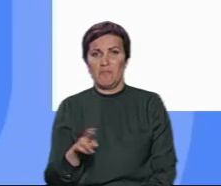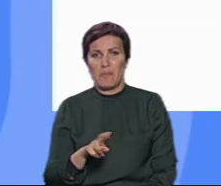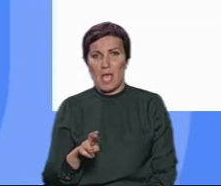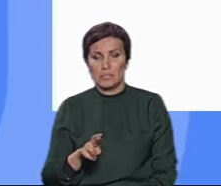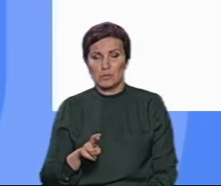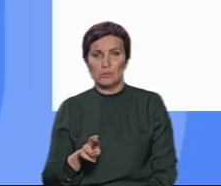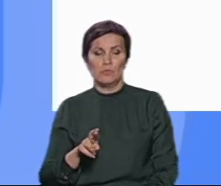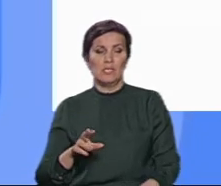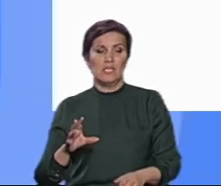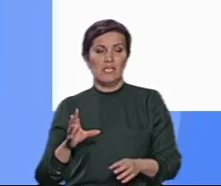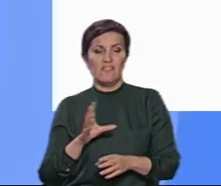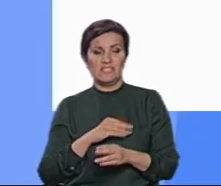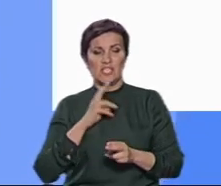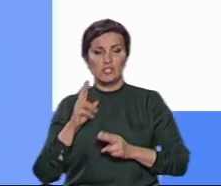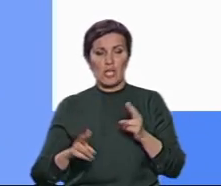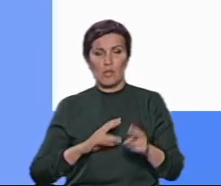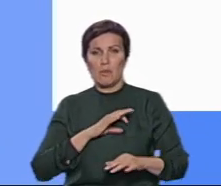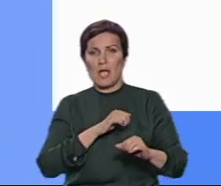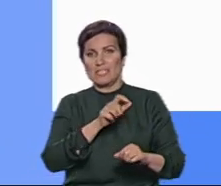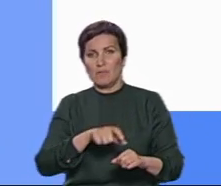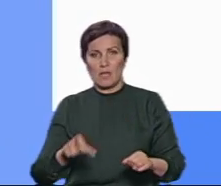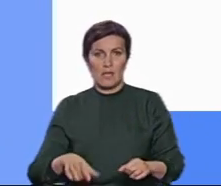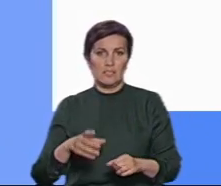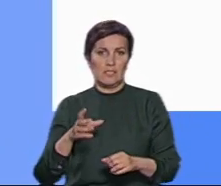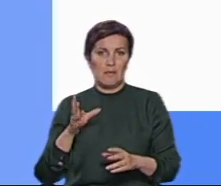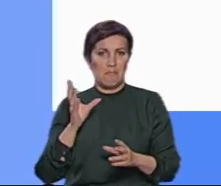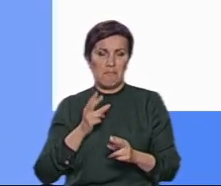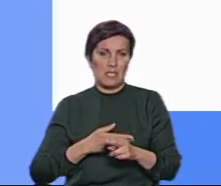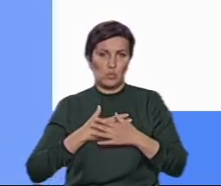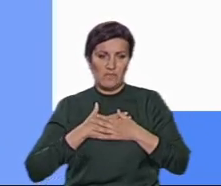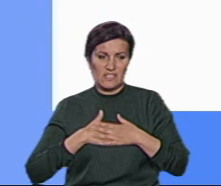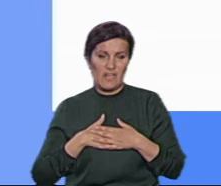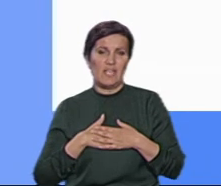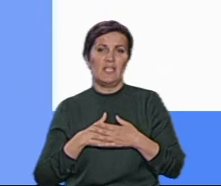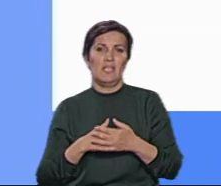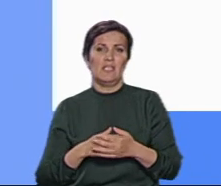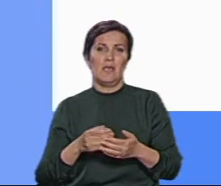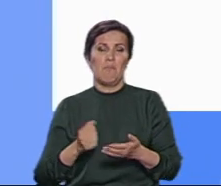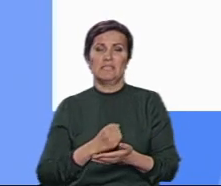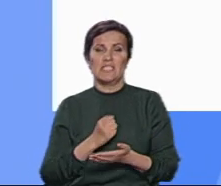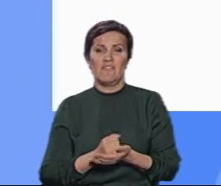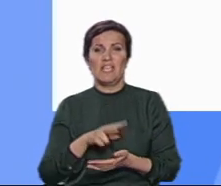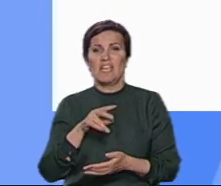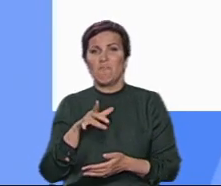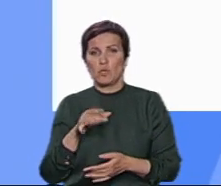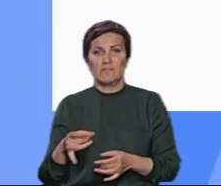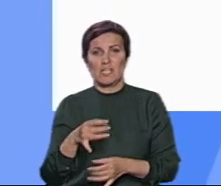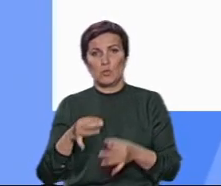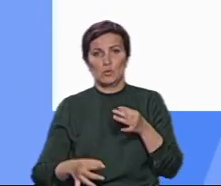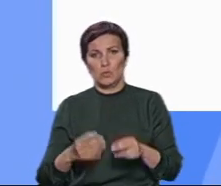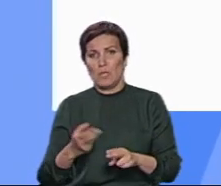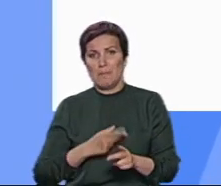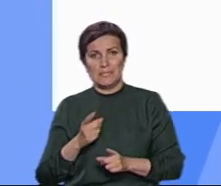Соответственно, все жалобы адвокатов оставлены без удовлетворения. Оставление Лефортовского районного суда без изменений.